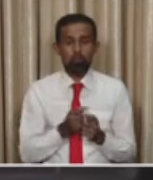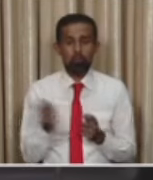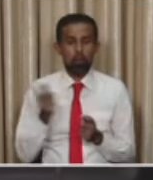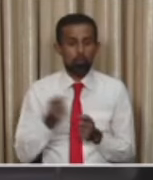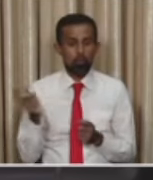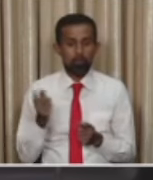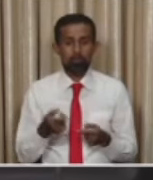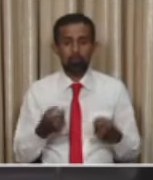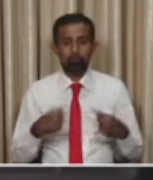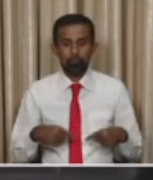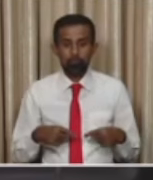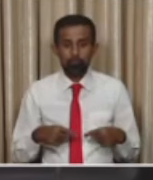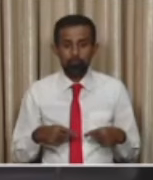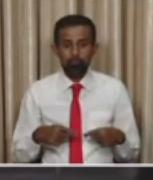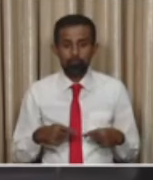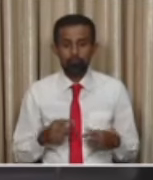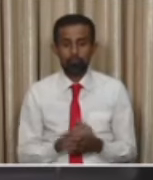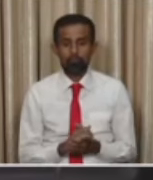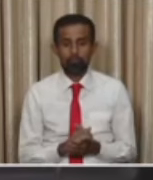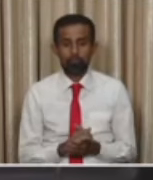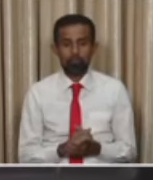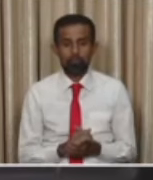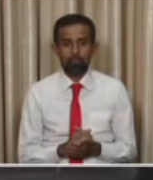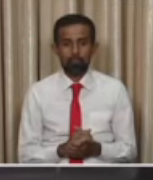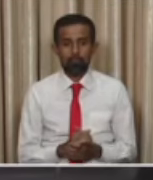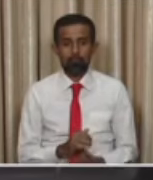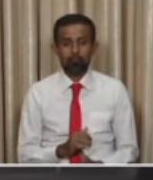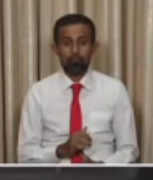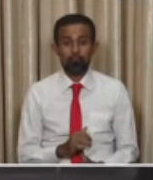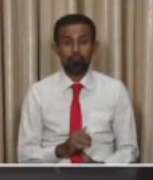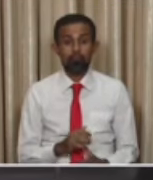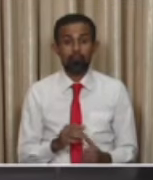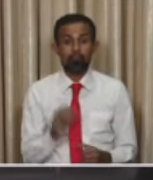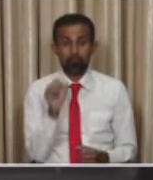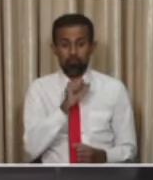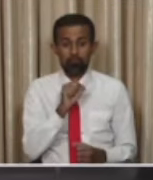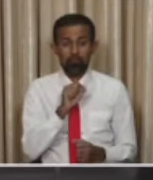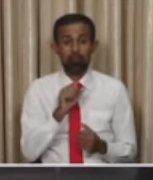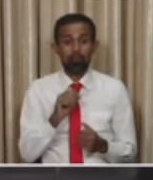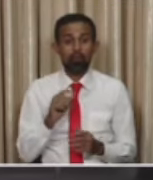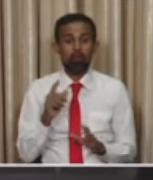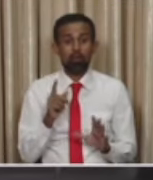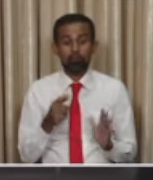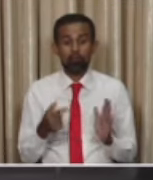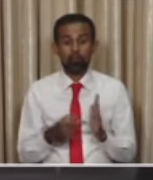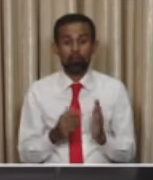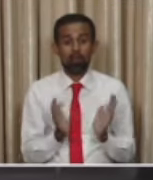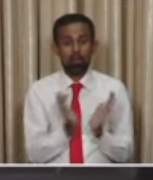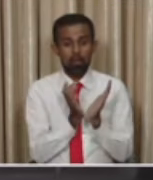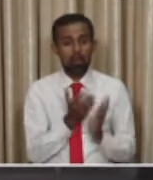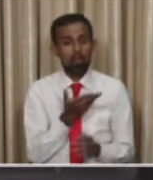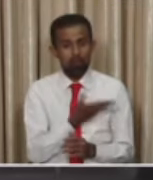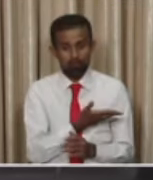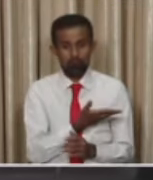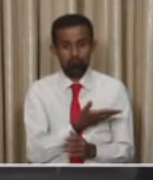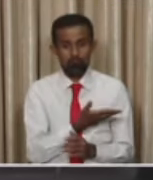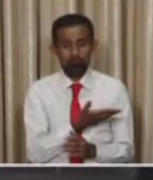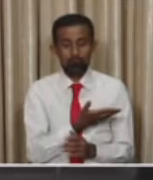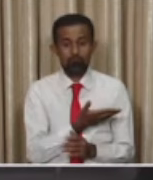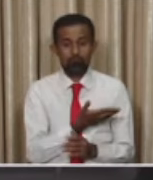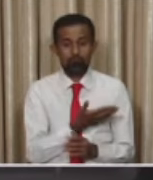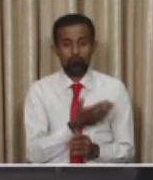අනිත් පැත්තෙන් බැලුවොත් එහෙම ෆයිනස් ටිම්බ අවසන් කරන. ෆයිනස් ටිම්බ ආනයනය කරන රටට අවුරුදු 20කට ඇති වෙන ෆයිනස් ටිම්බ ගස් තියෙනවා. ෆයිනස් ලීත්